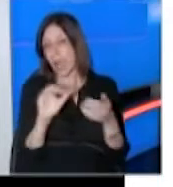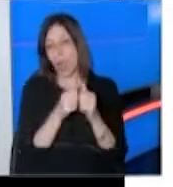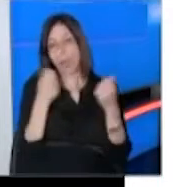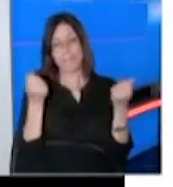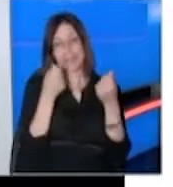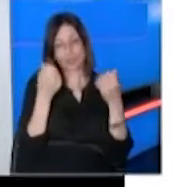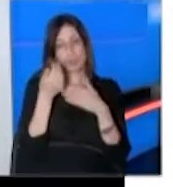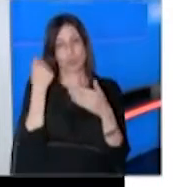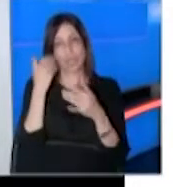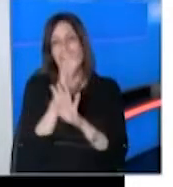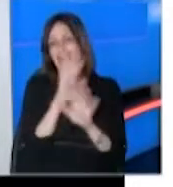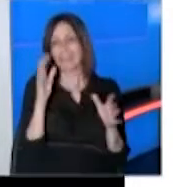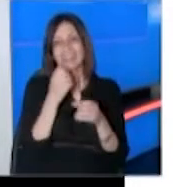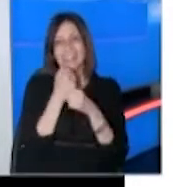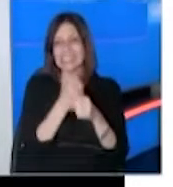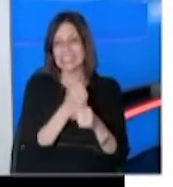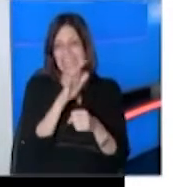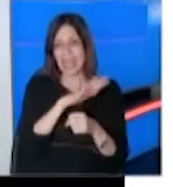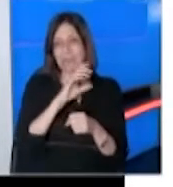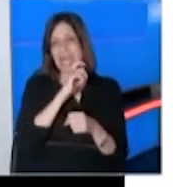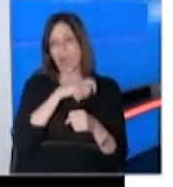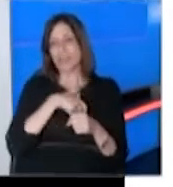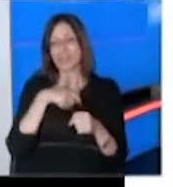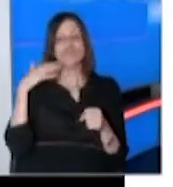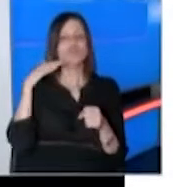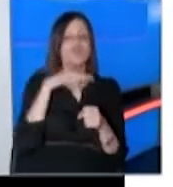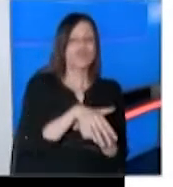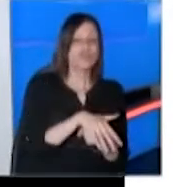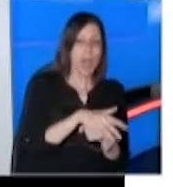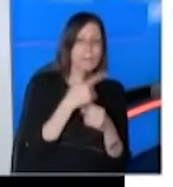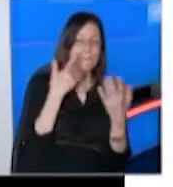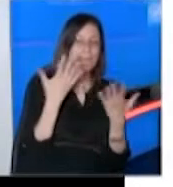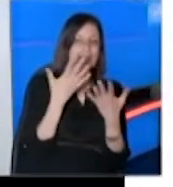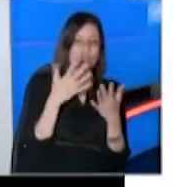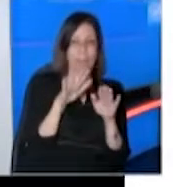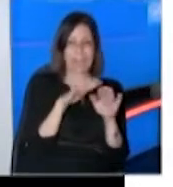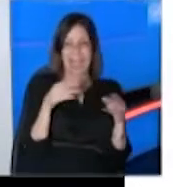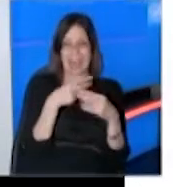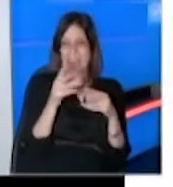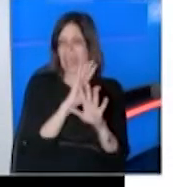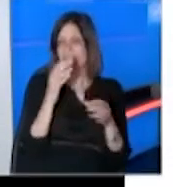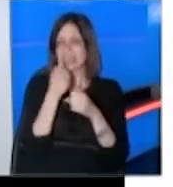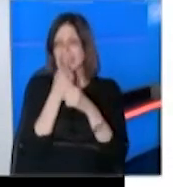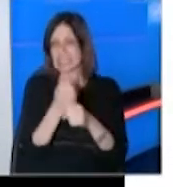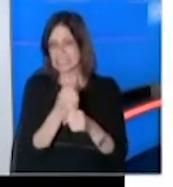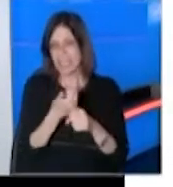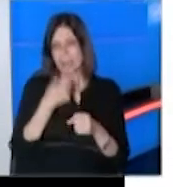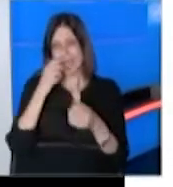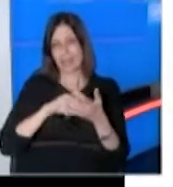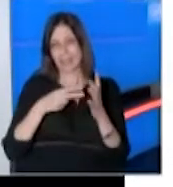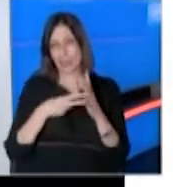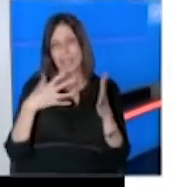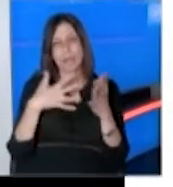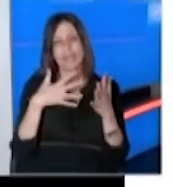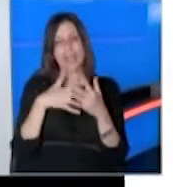מוקדם. אין אף נציג למגזר העירוני שמושפע במשרים ממה שקורה בקרקע לידו. אין אף נציג למנהל התכנון